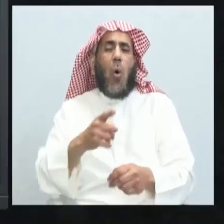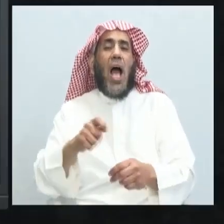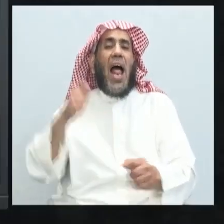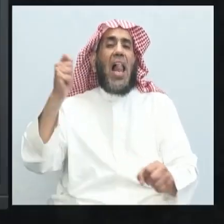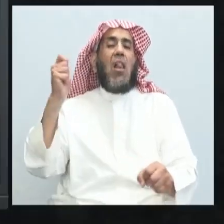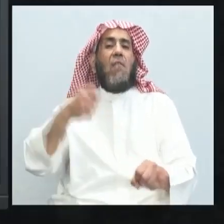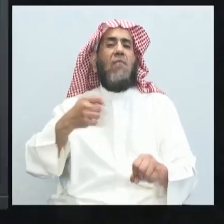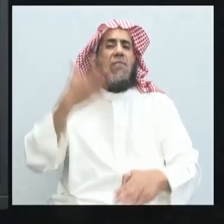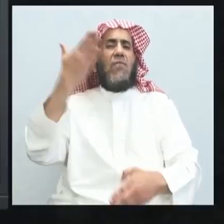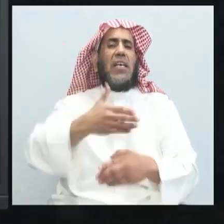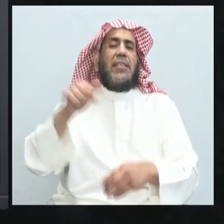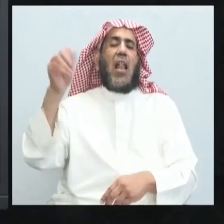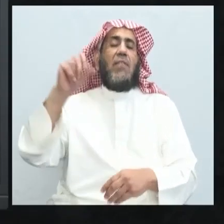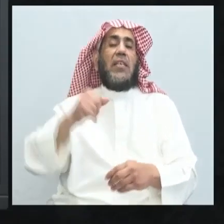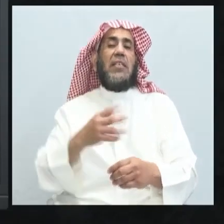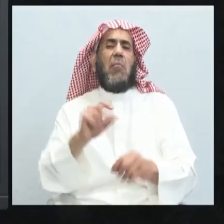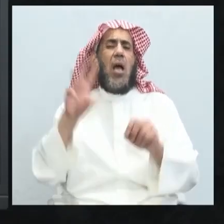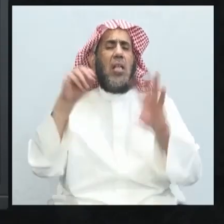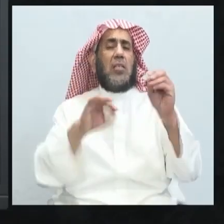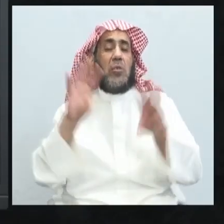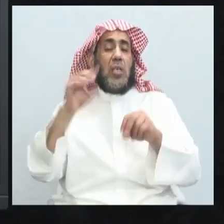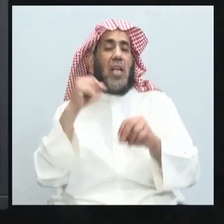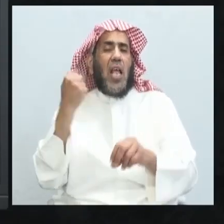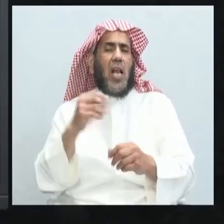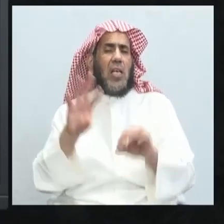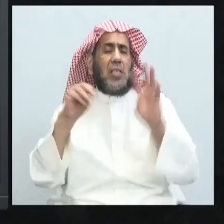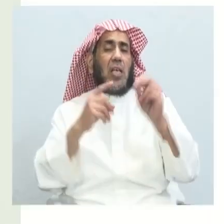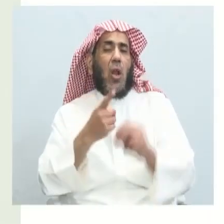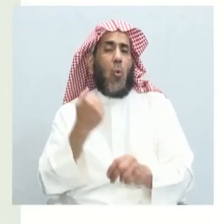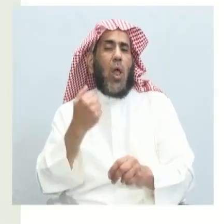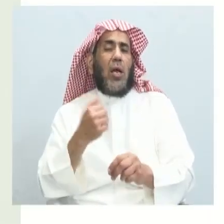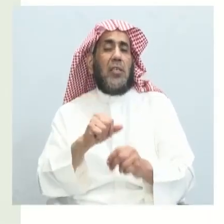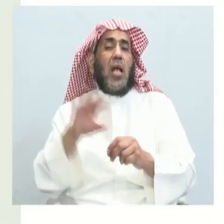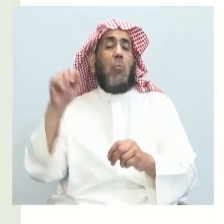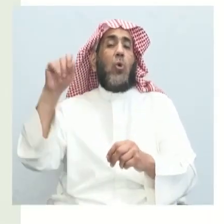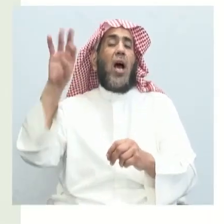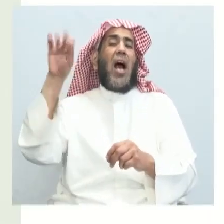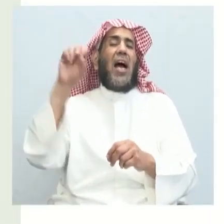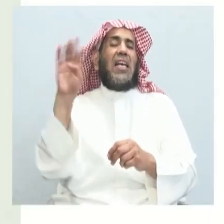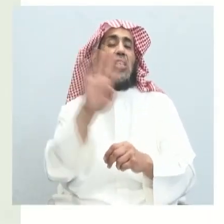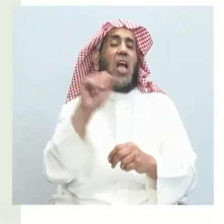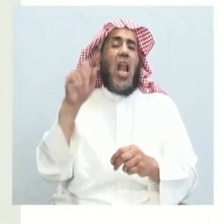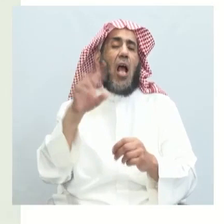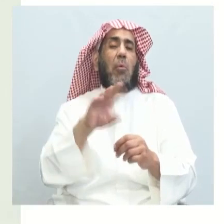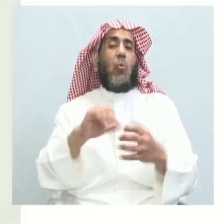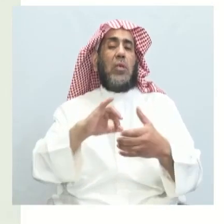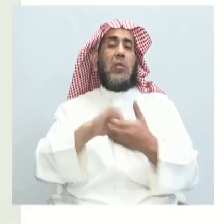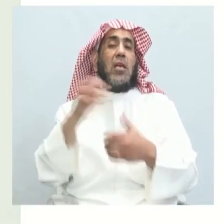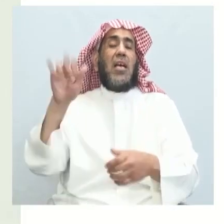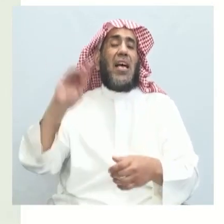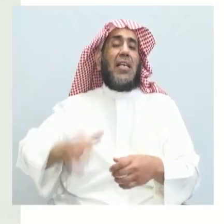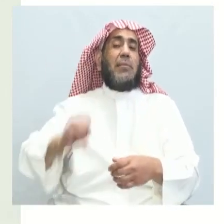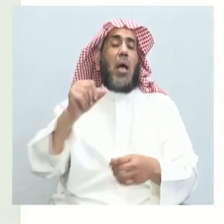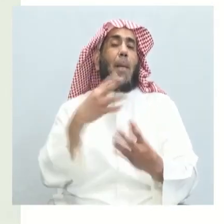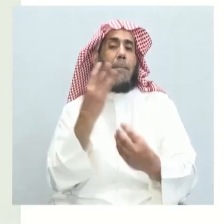نموذجان من نماذج القصه الجاهليه لاحظ القصه الاولى قصه المرقش الاكبر وصاحبته اسماء